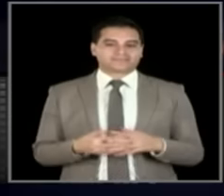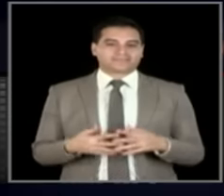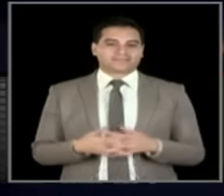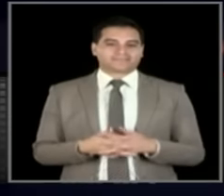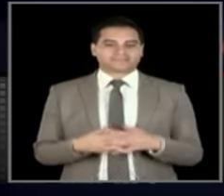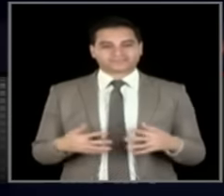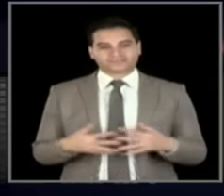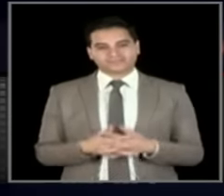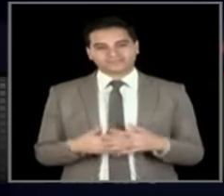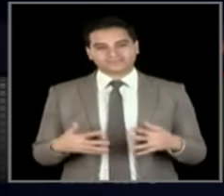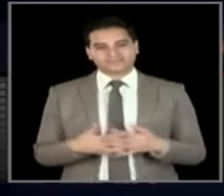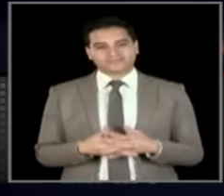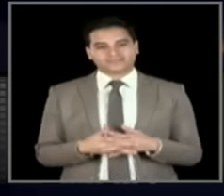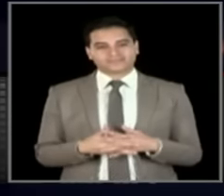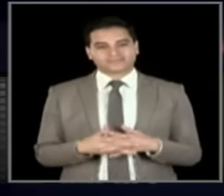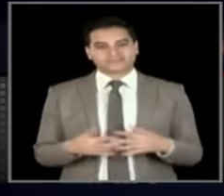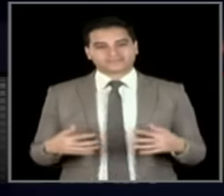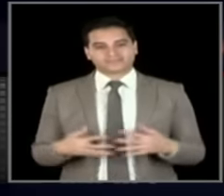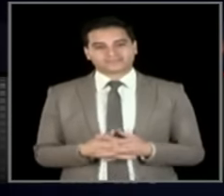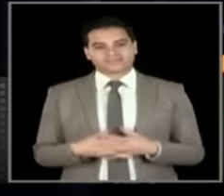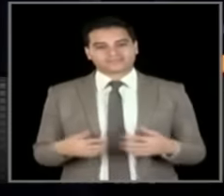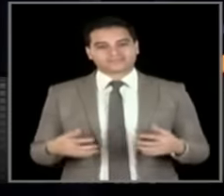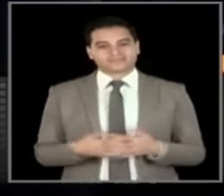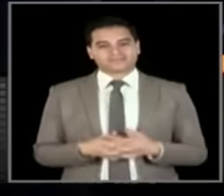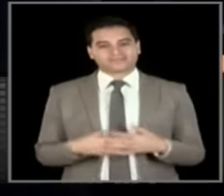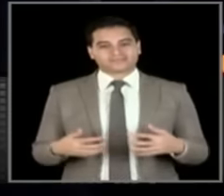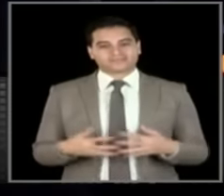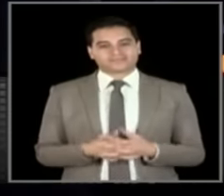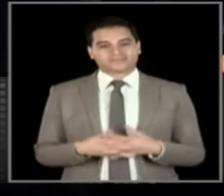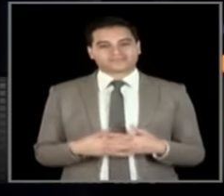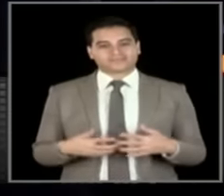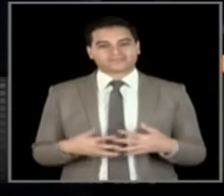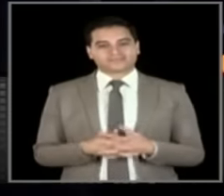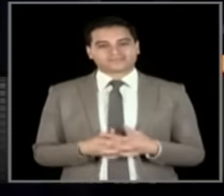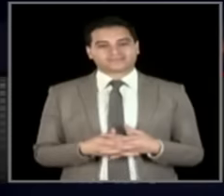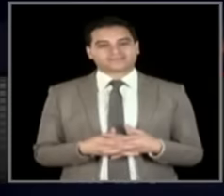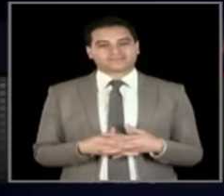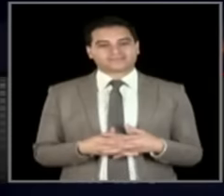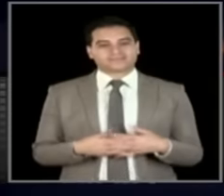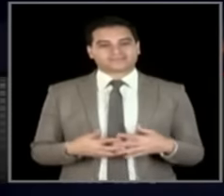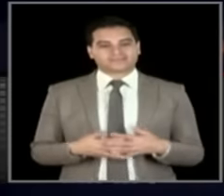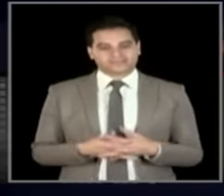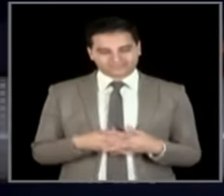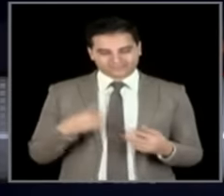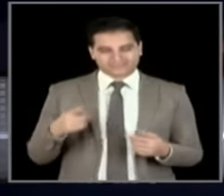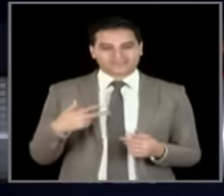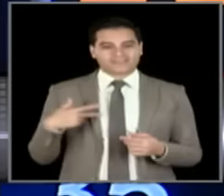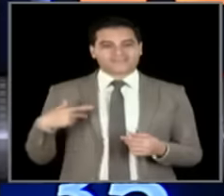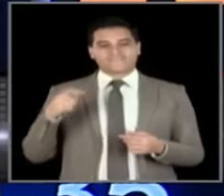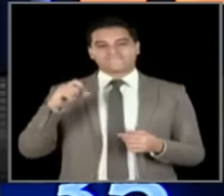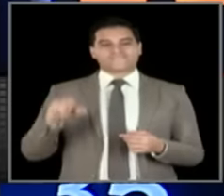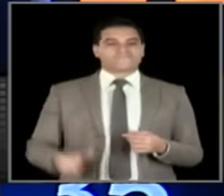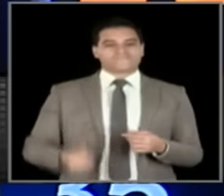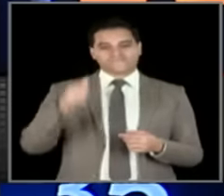خلاص هارد لك. مين بقى يا سعاد؟ ما اعرفش. فؤاد خليل. بالظبط كده، فؤاد